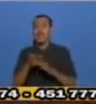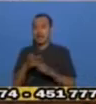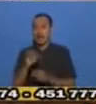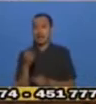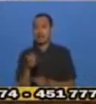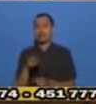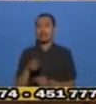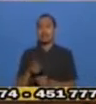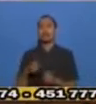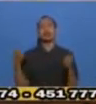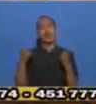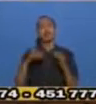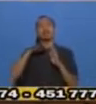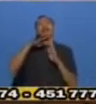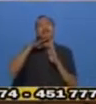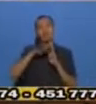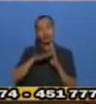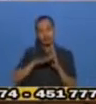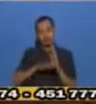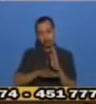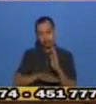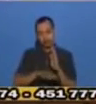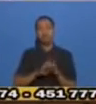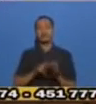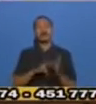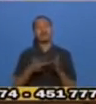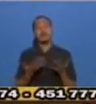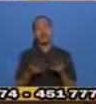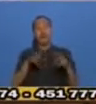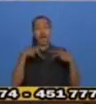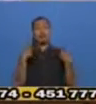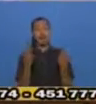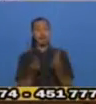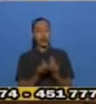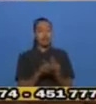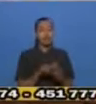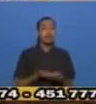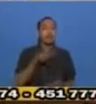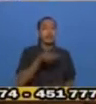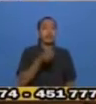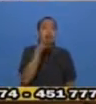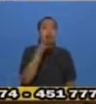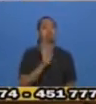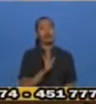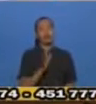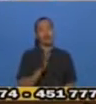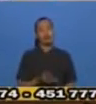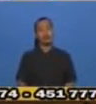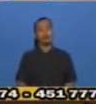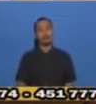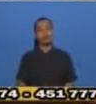sementara dia harus hidup. Jadi makan itu akhirnya keluarganya bisa ngasih makan. Nah, dengan makan yang masuk itu akhirnya menjadi